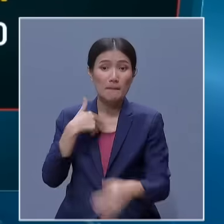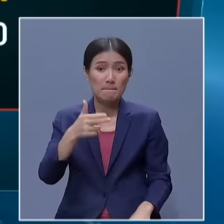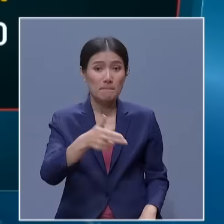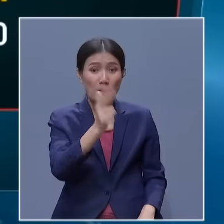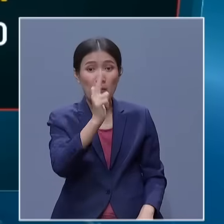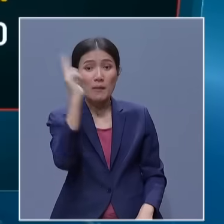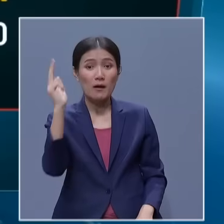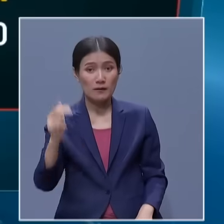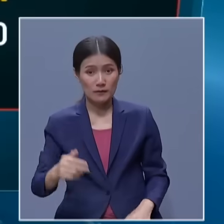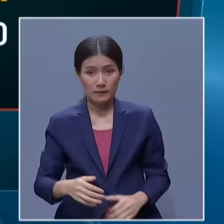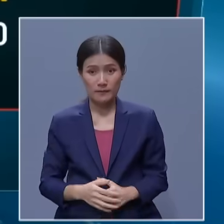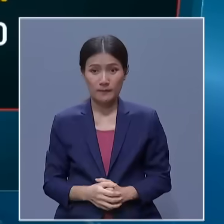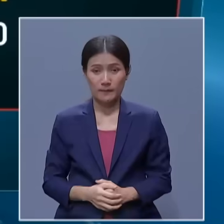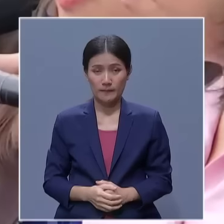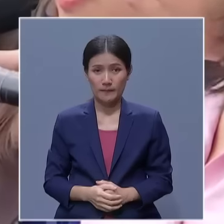วงนี้ค่ะ